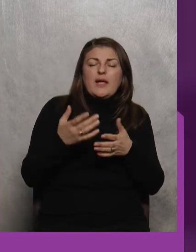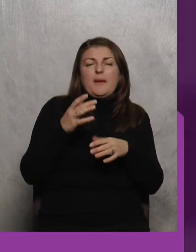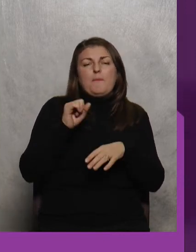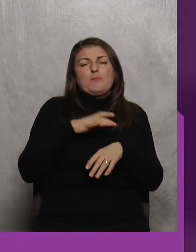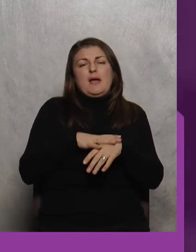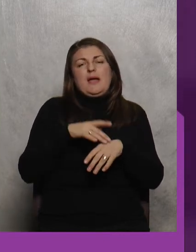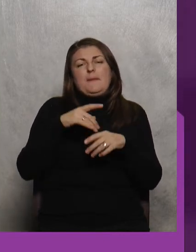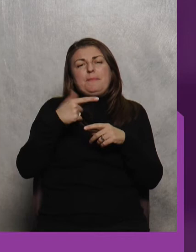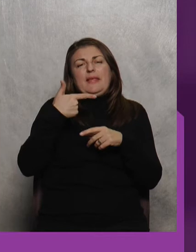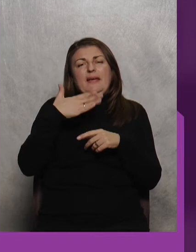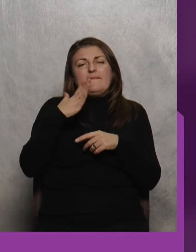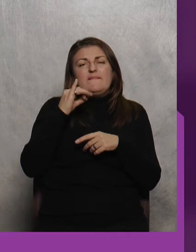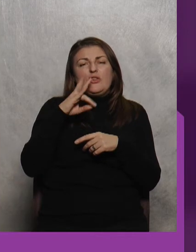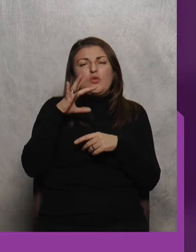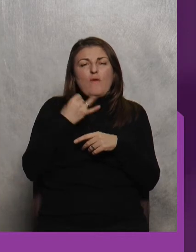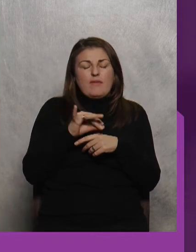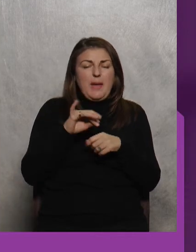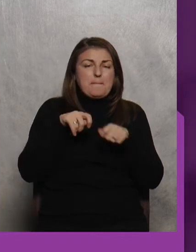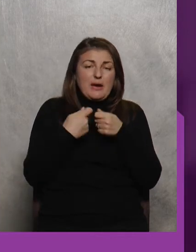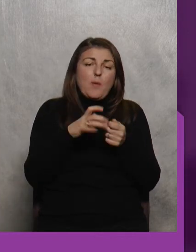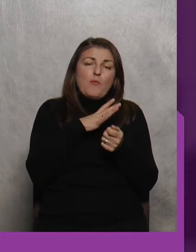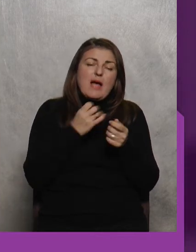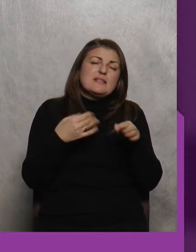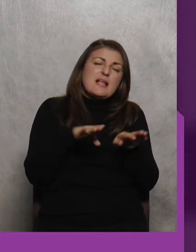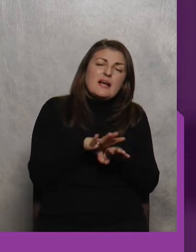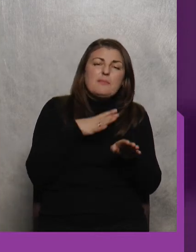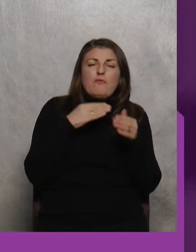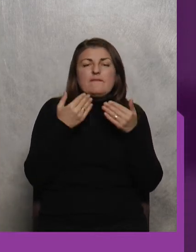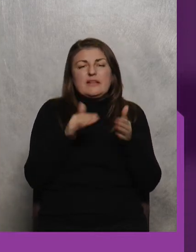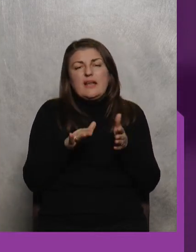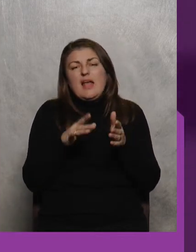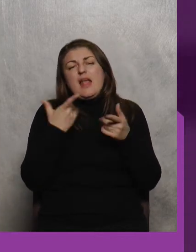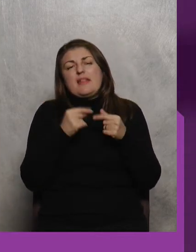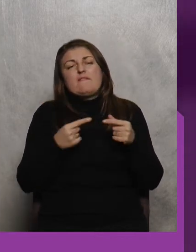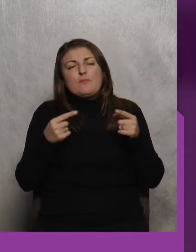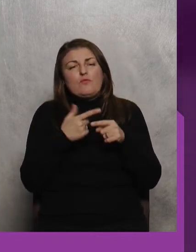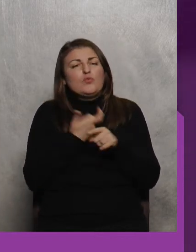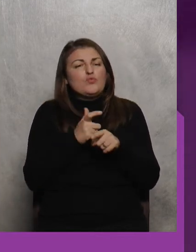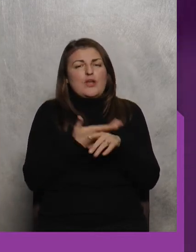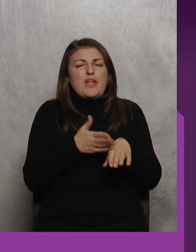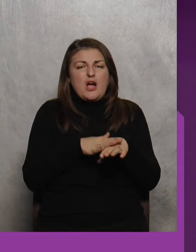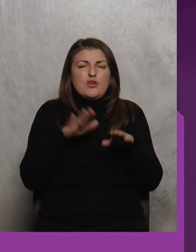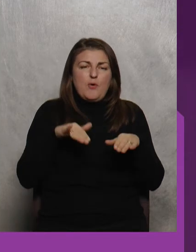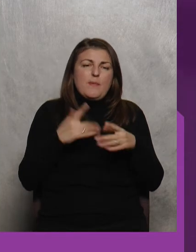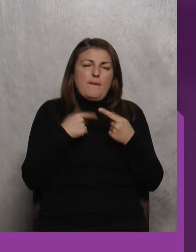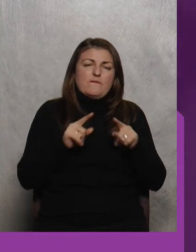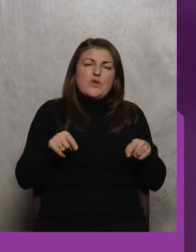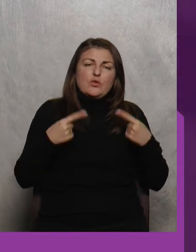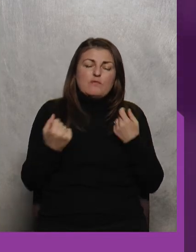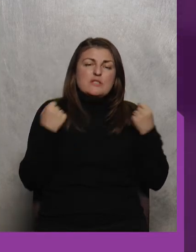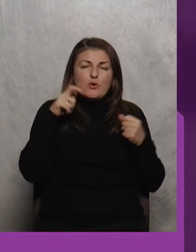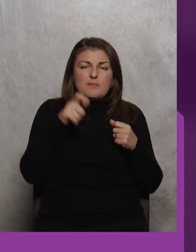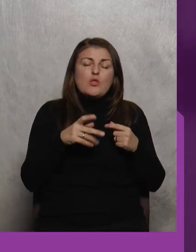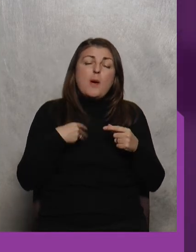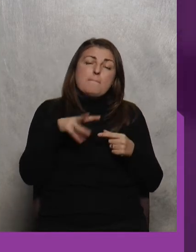дуже тяжкий гвинтовий перелом, який буває і закритий, і відкритий, де, відповідно, дуже тяжко потім відновлюватись спортсмену. Ну,